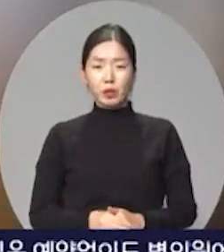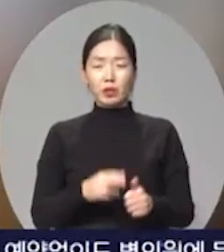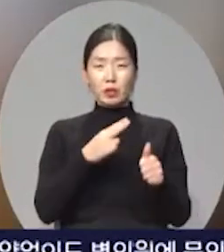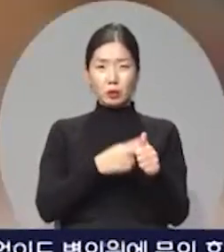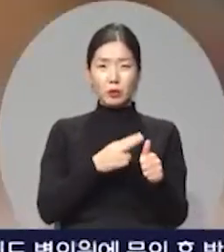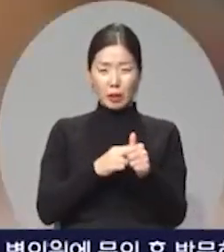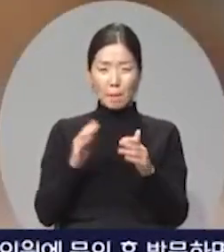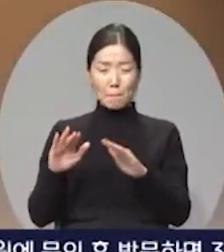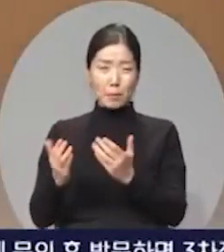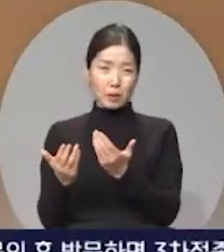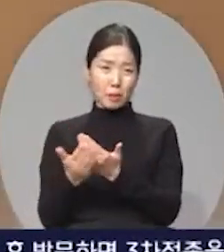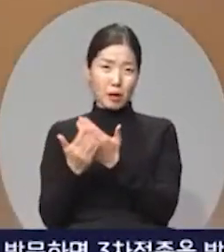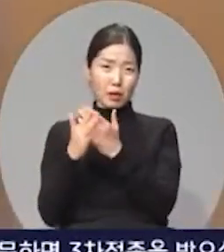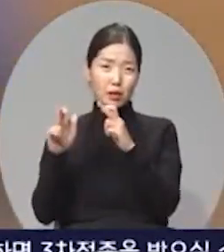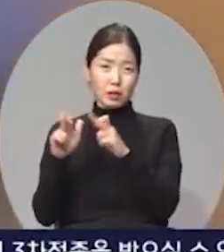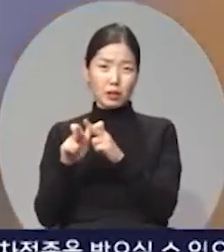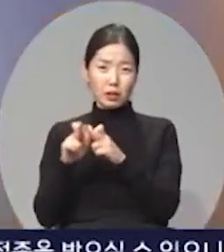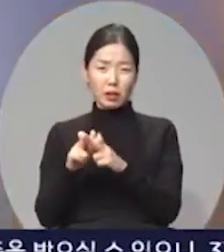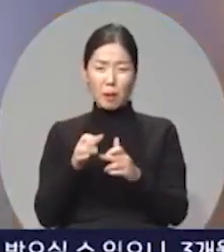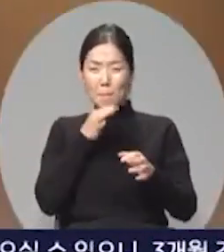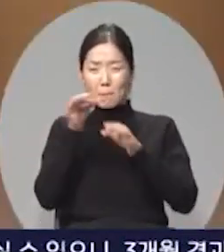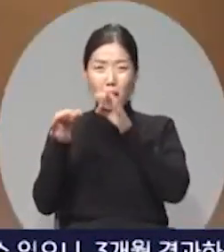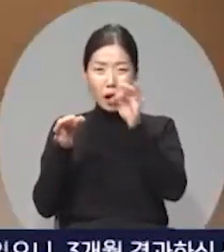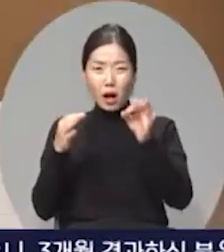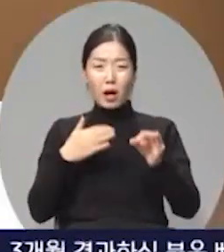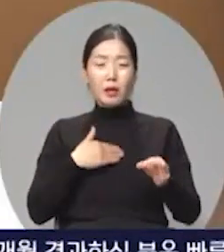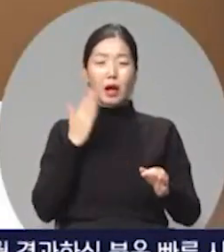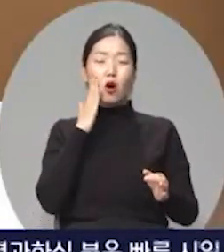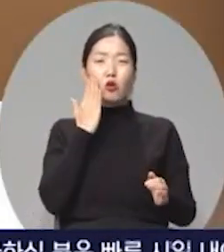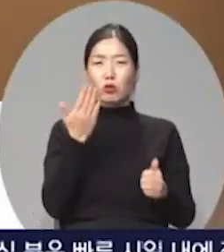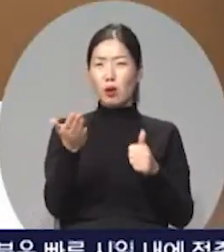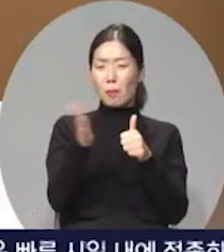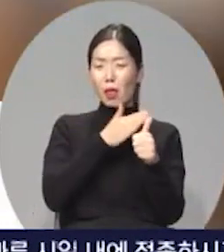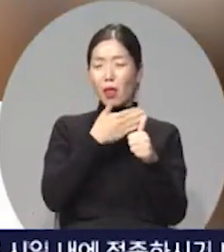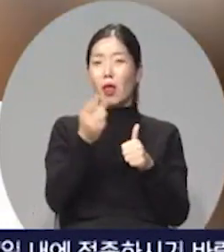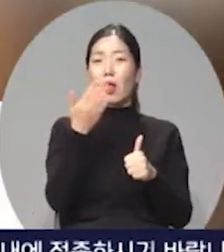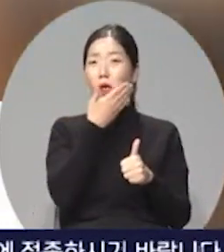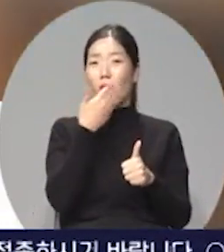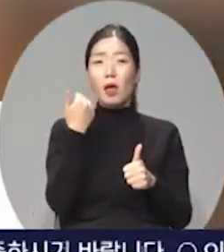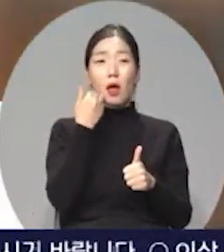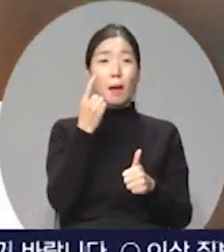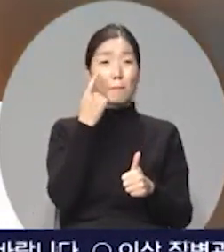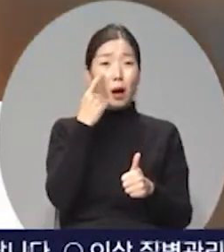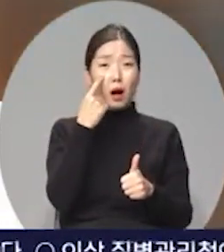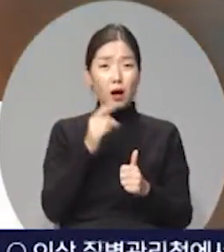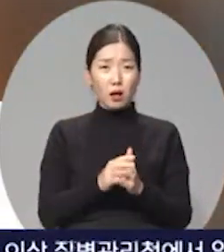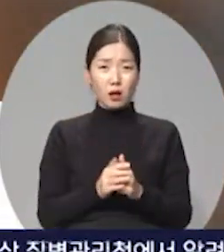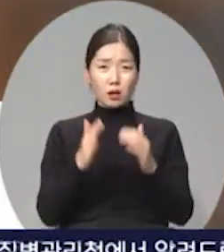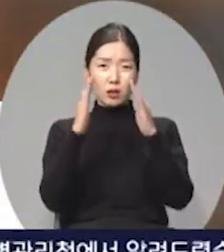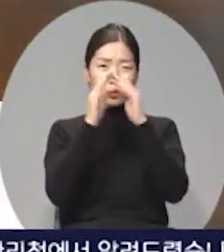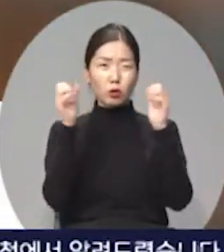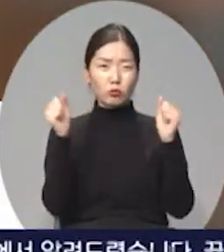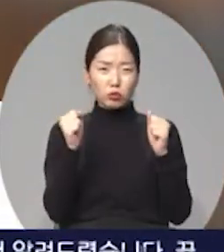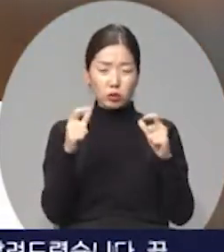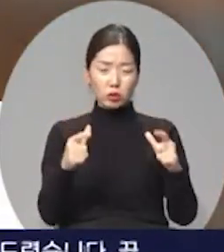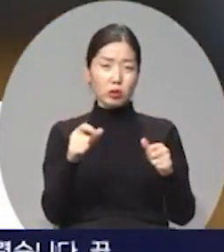교사가 발달장애 학생에게 연신 고성을 지르며 자신의 뺨을 때리라고 강요하는 일이 벌어졌던 전북의 한